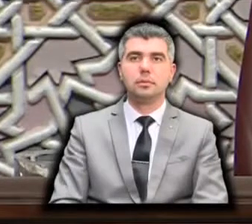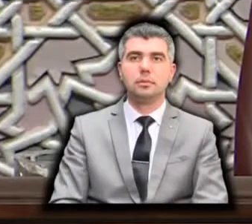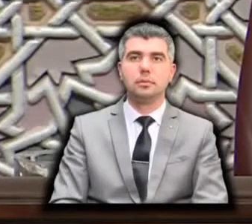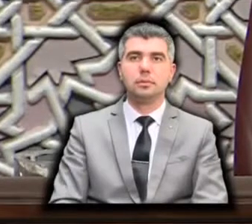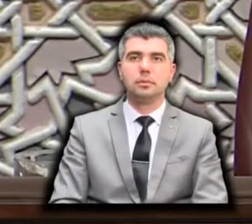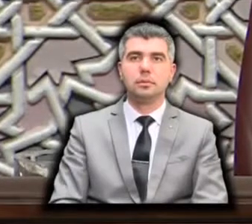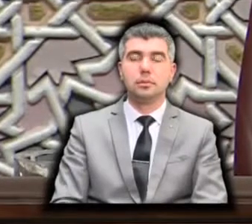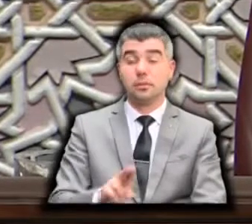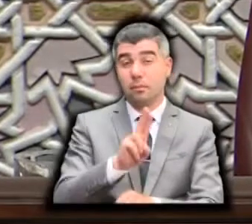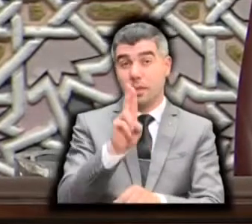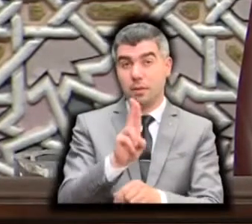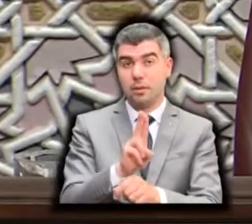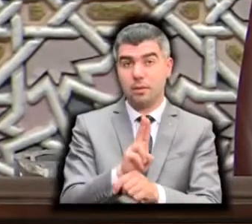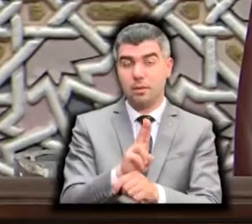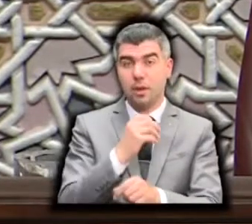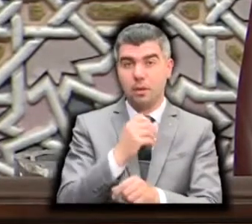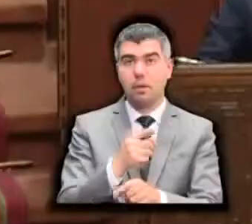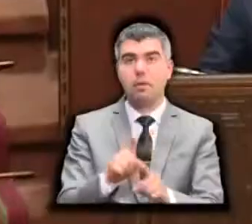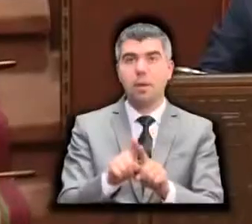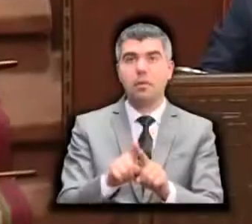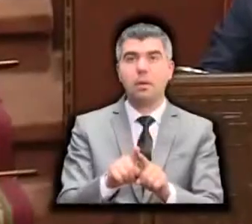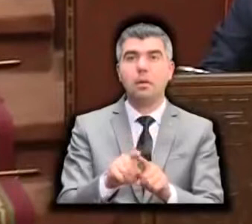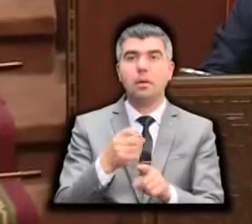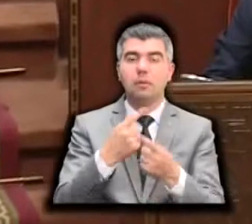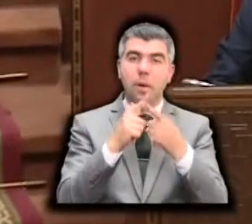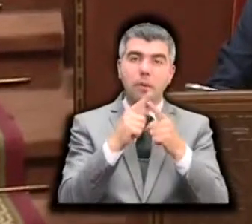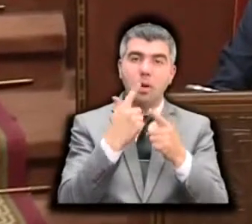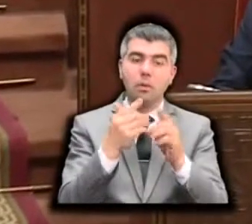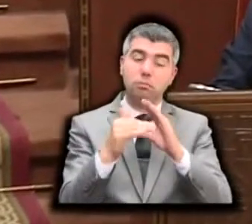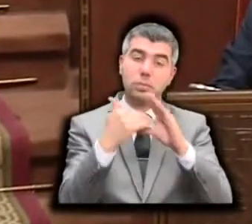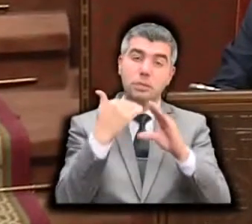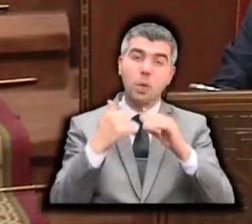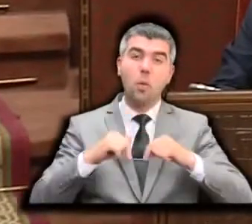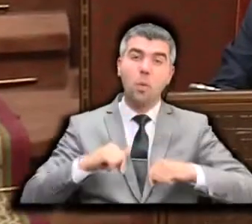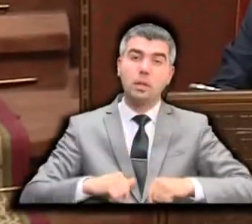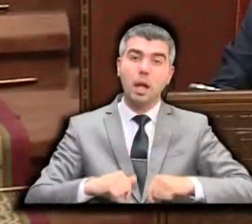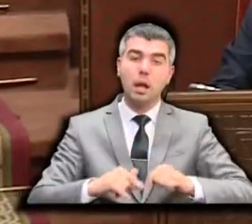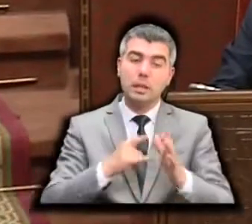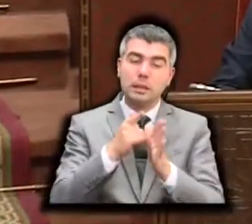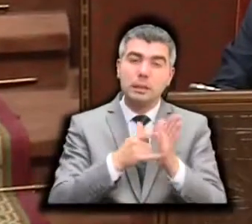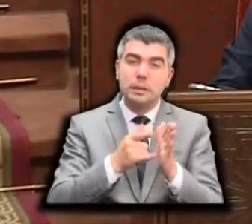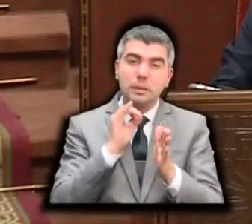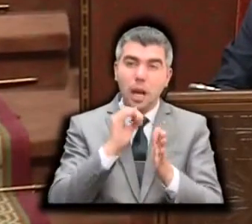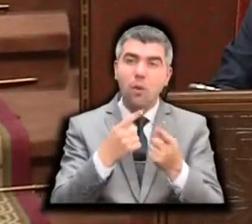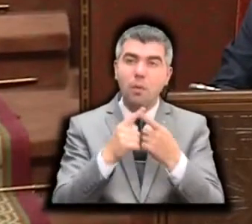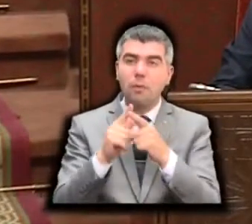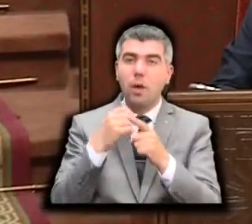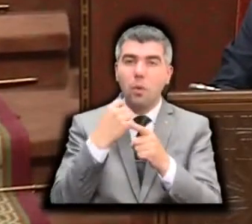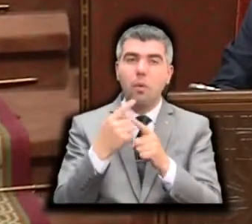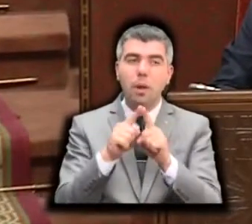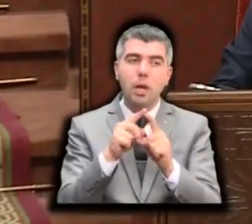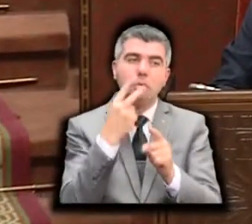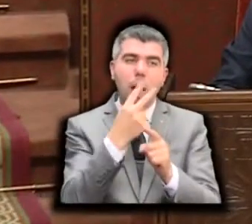هاد بطبيعه الحال اول حاجه كانت دارت على اثر توصل وزاره الجيش نقل لوجيستيك بالنشرات الانذاريه ديال مديريات